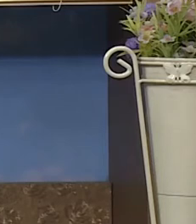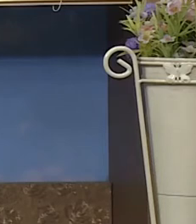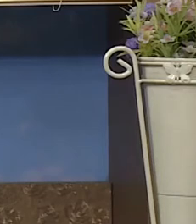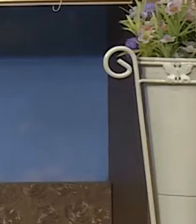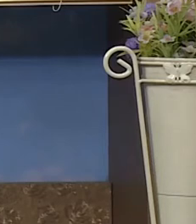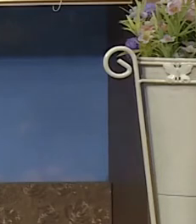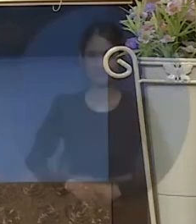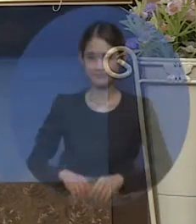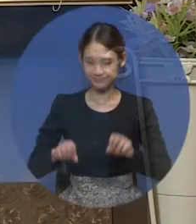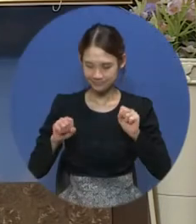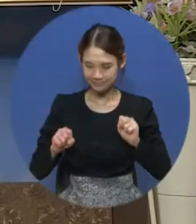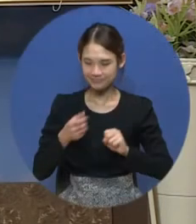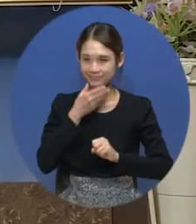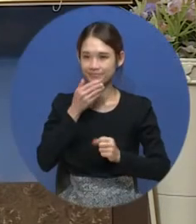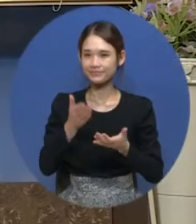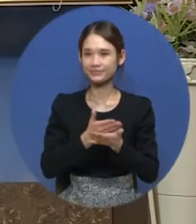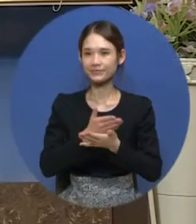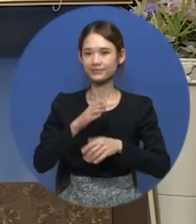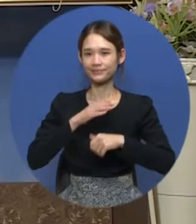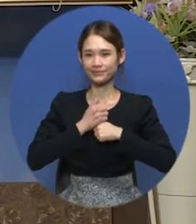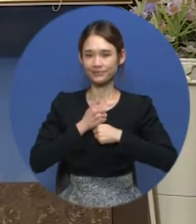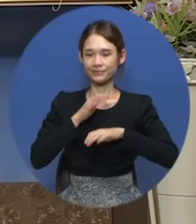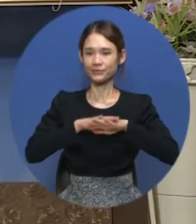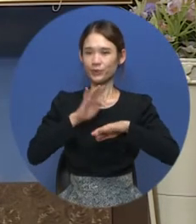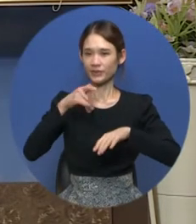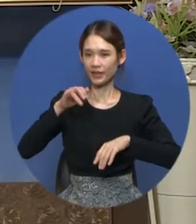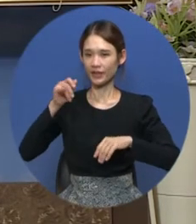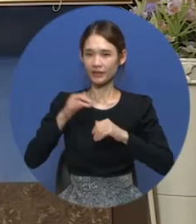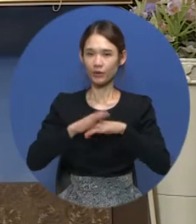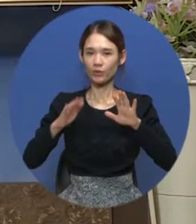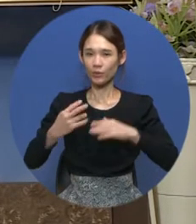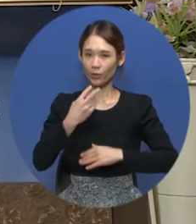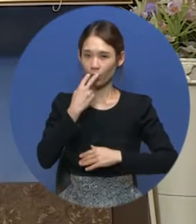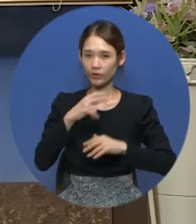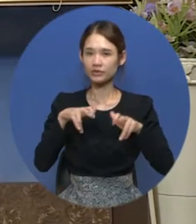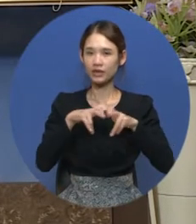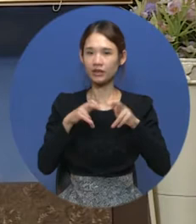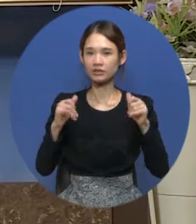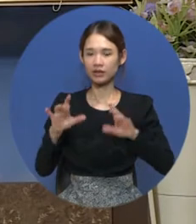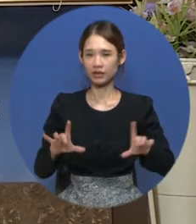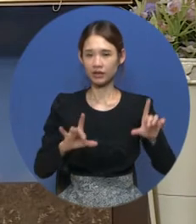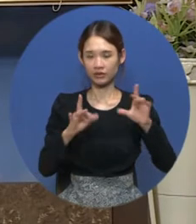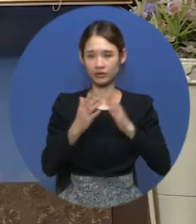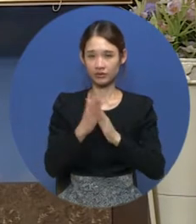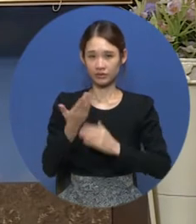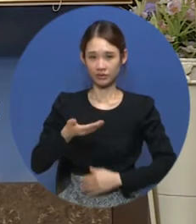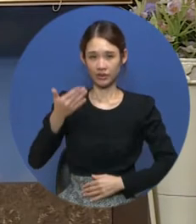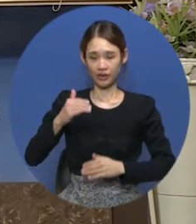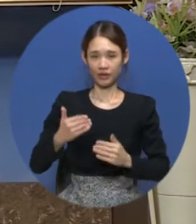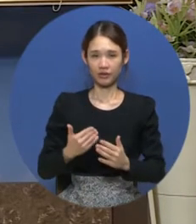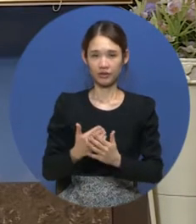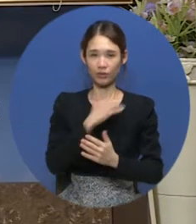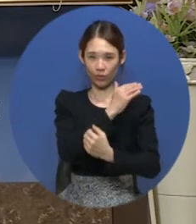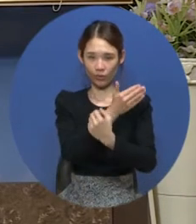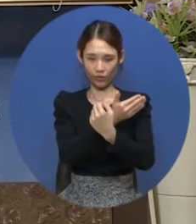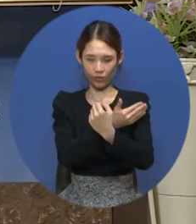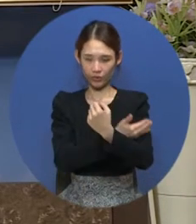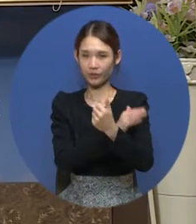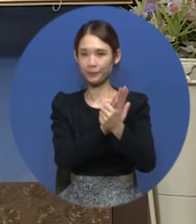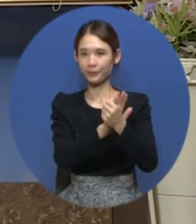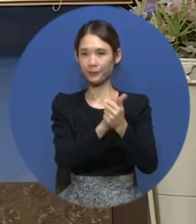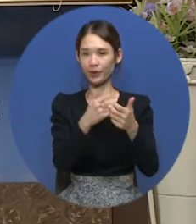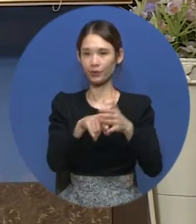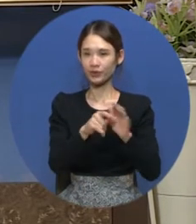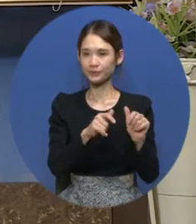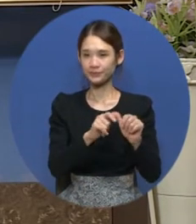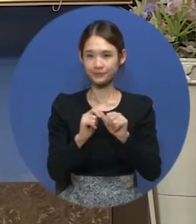안녕하세요 행복나눔 지킴이 손잡이 입니다 오늘은 호흡기 장애인들의 삶의 질 향상과 검 신장을 위해 노력하는 분을